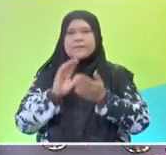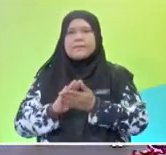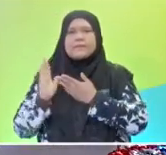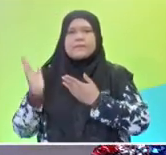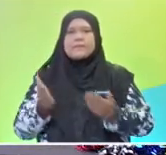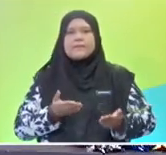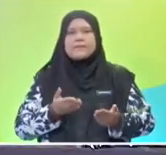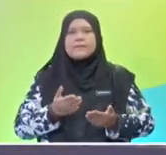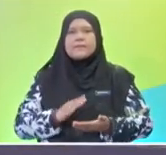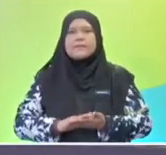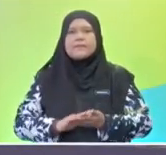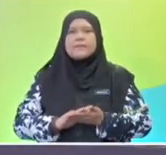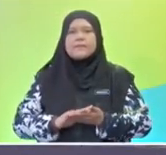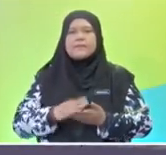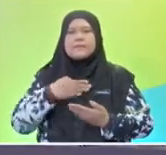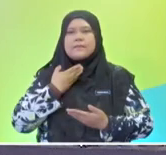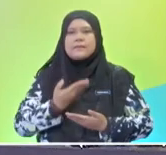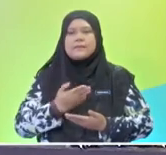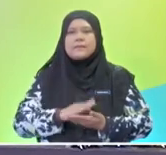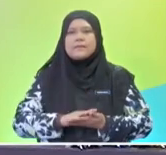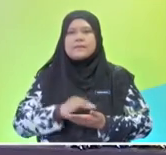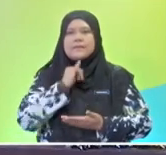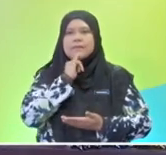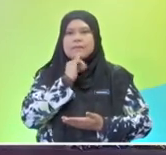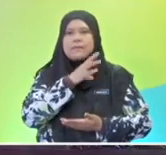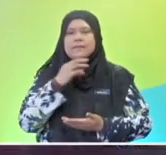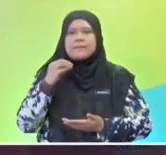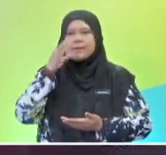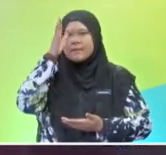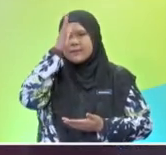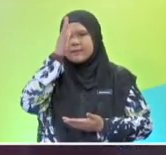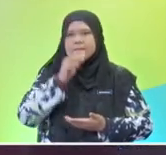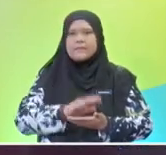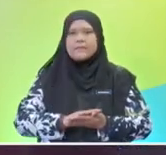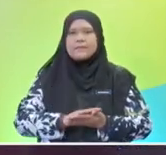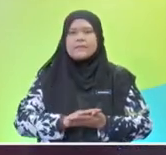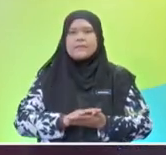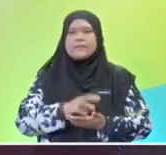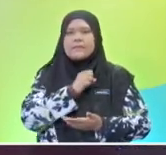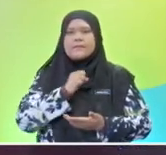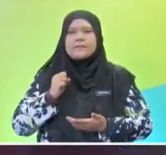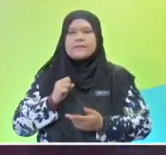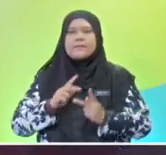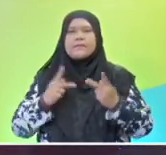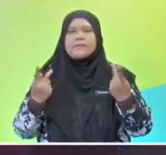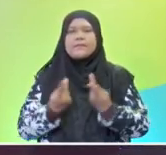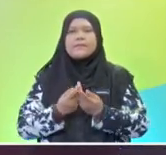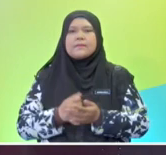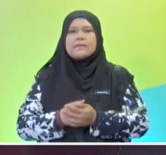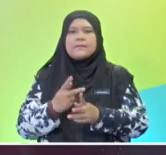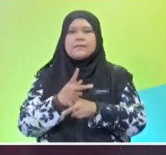bawa bahagia. Ibu dan bapa serta keluarga,